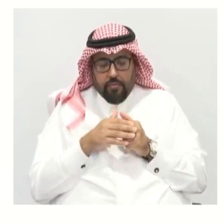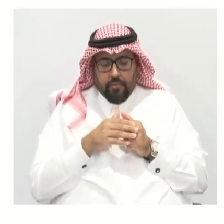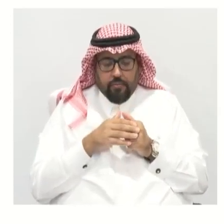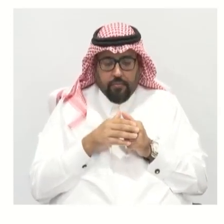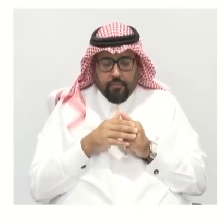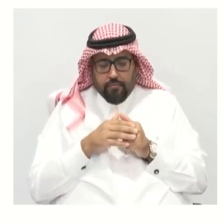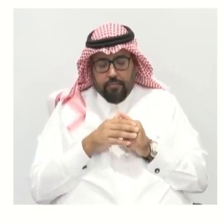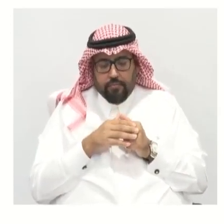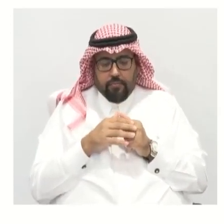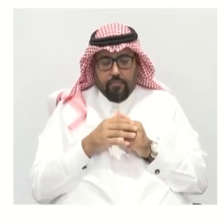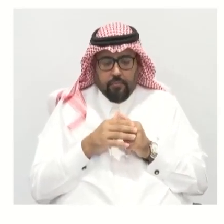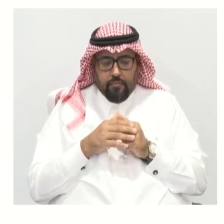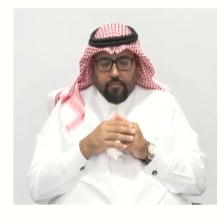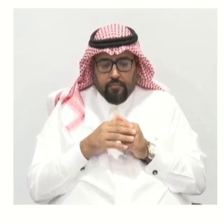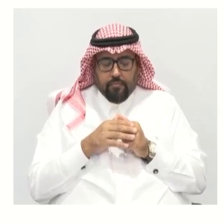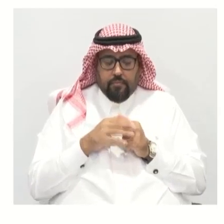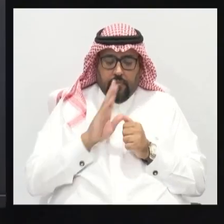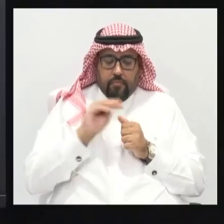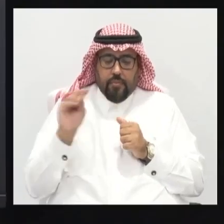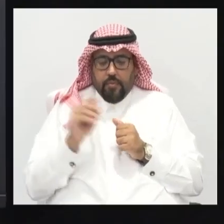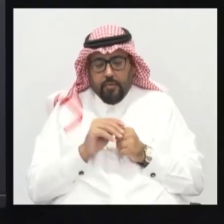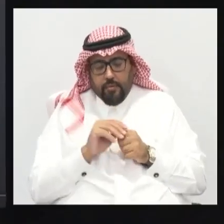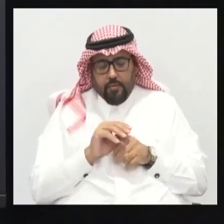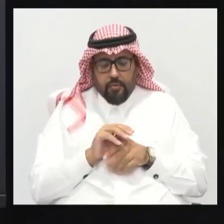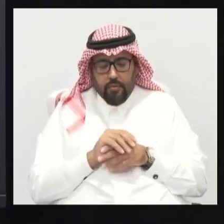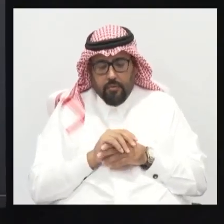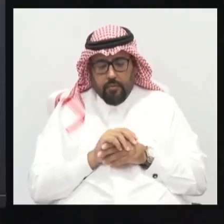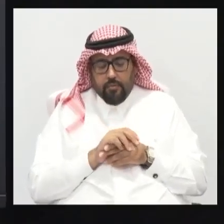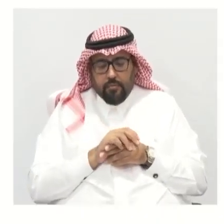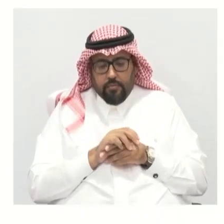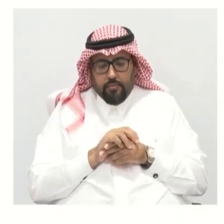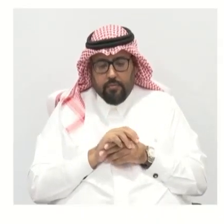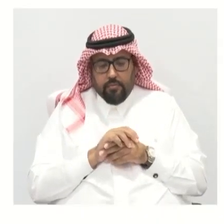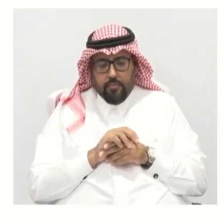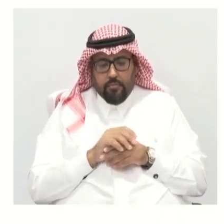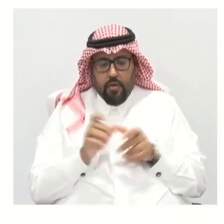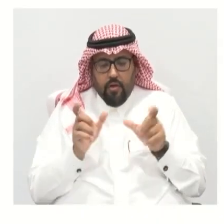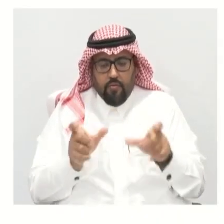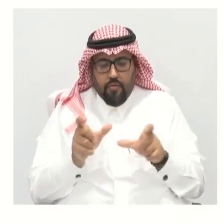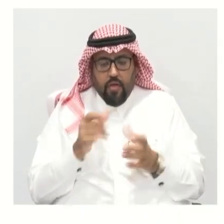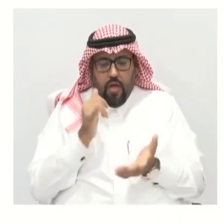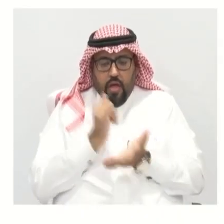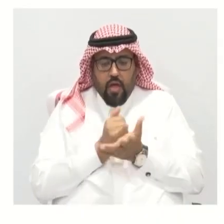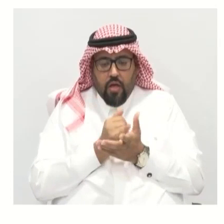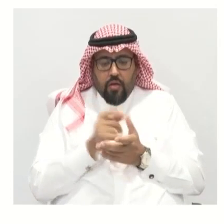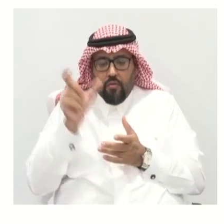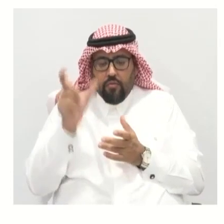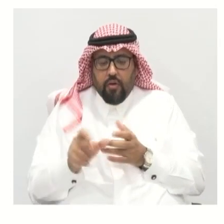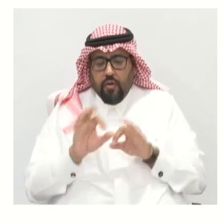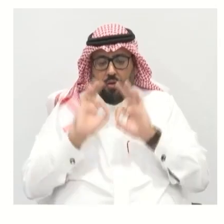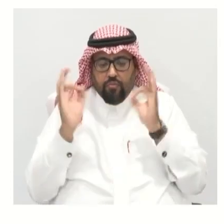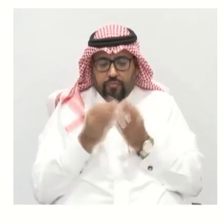الدوله خدمات حمايه اجتماعيه مثل ماذا هذه الحالات حفظ حقوق افراد